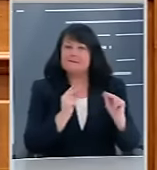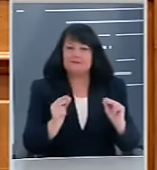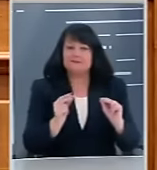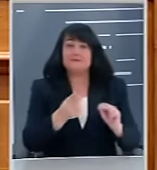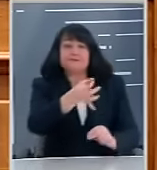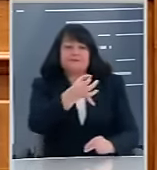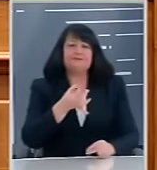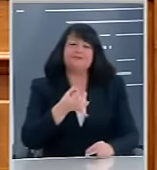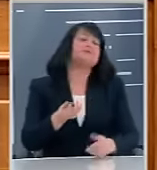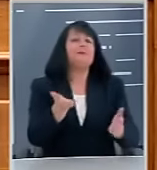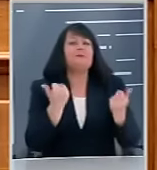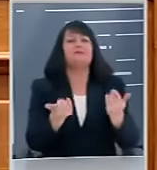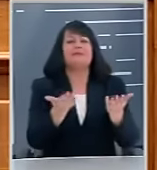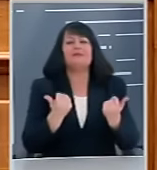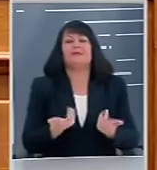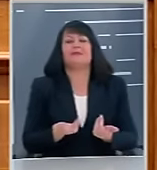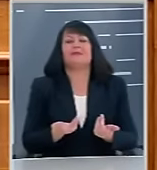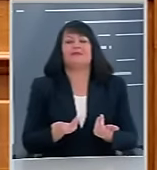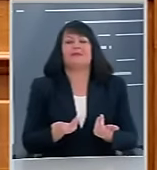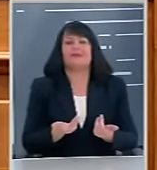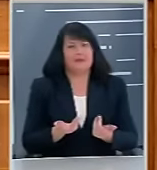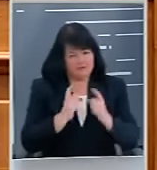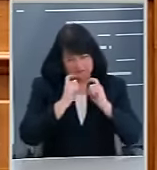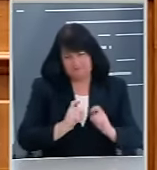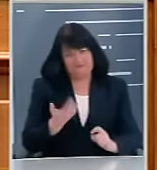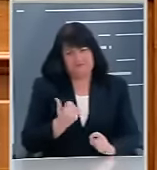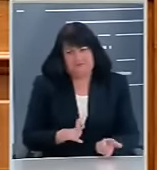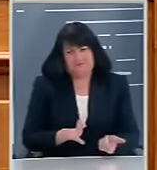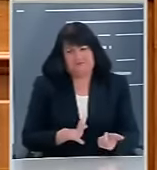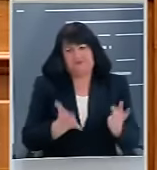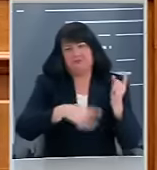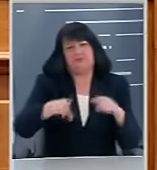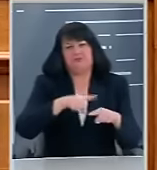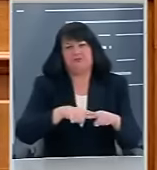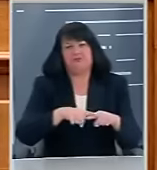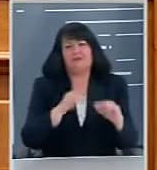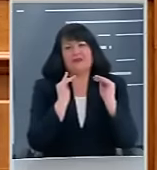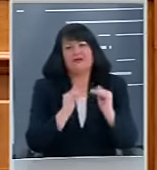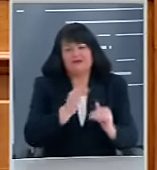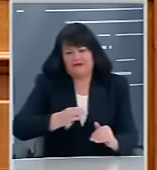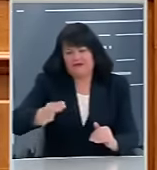υπάρχει ουσιαστικά και υποχρέωση της χώρας να διατηρήσει